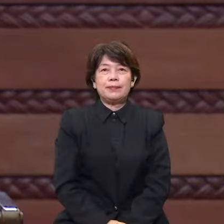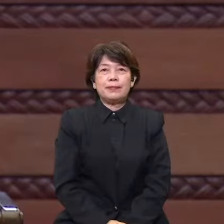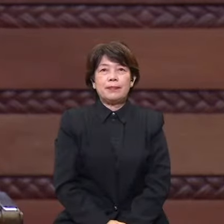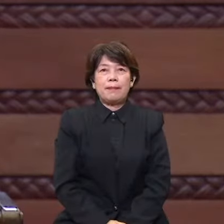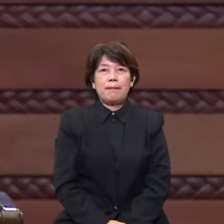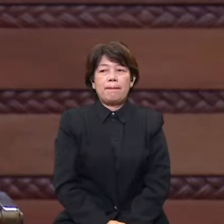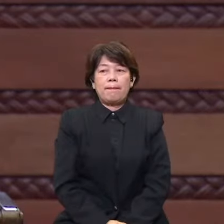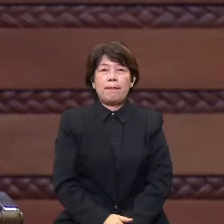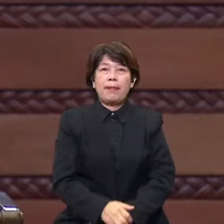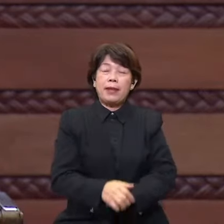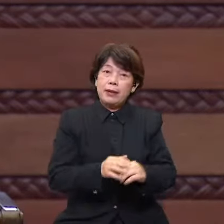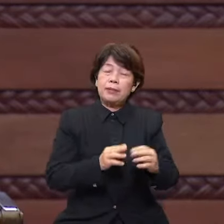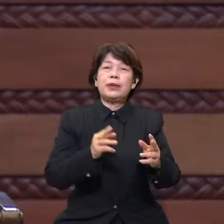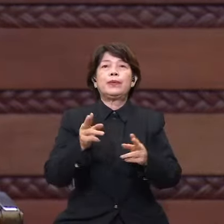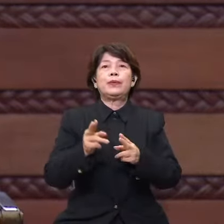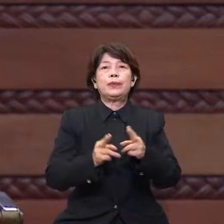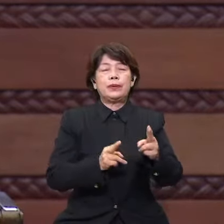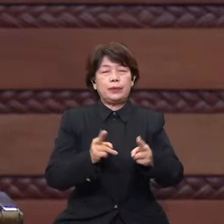tabir urus